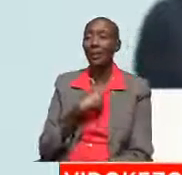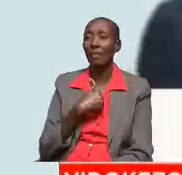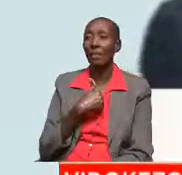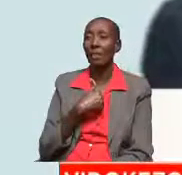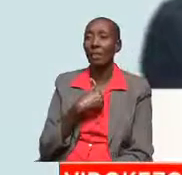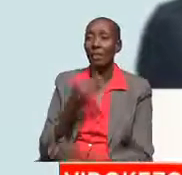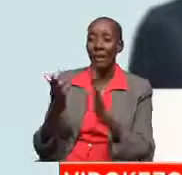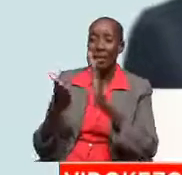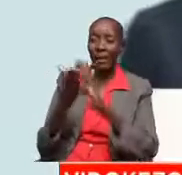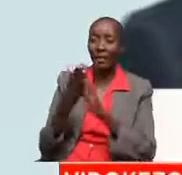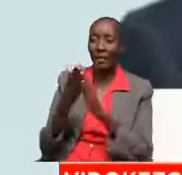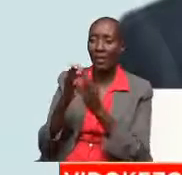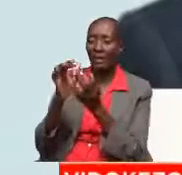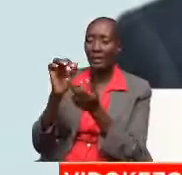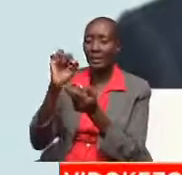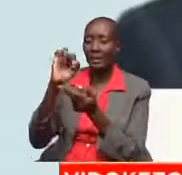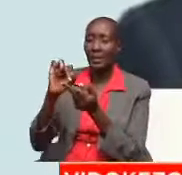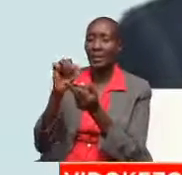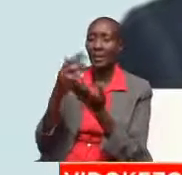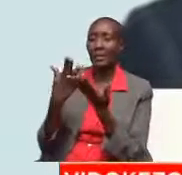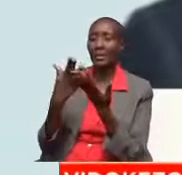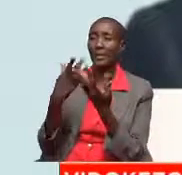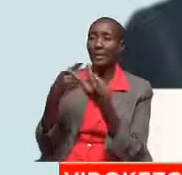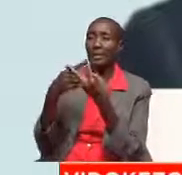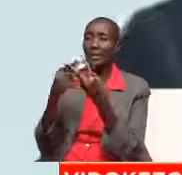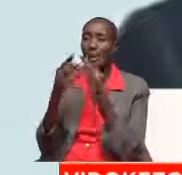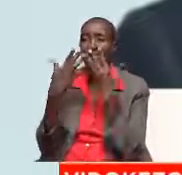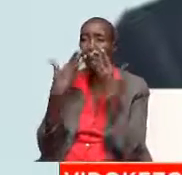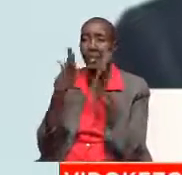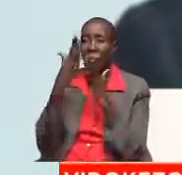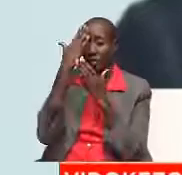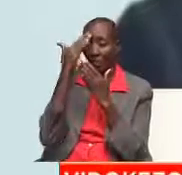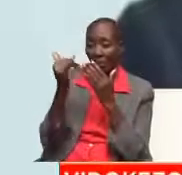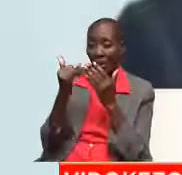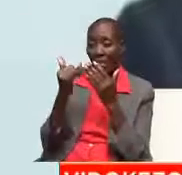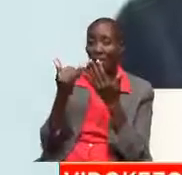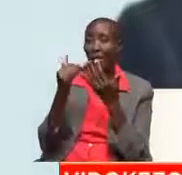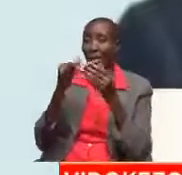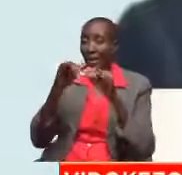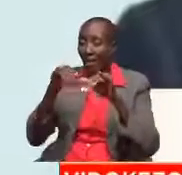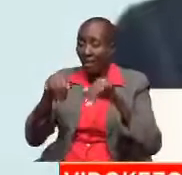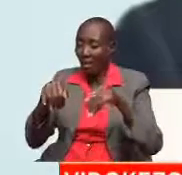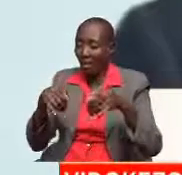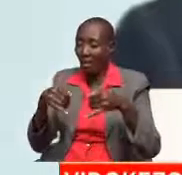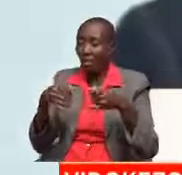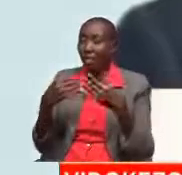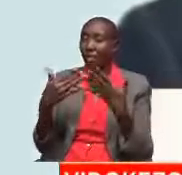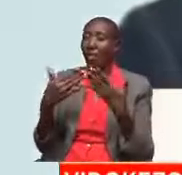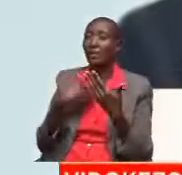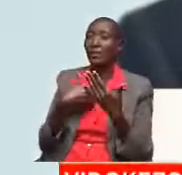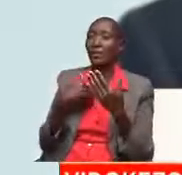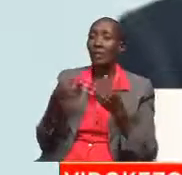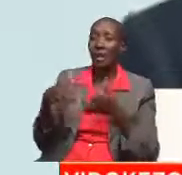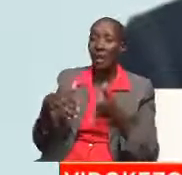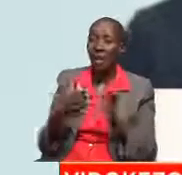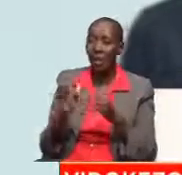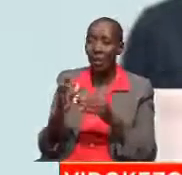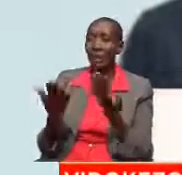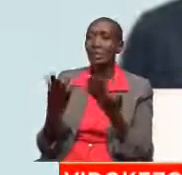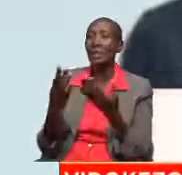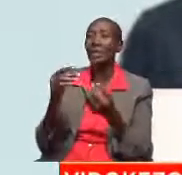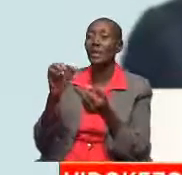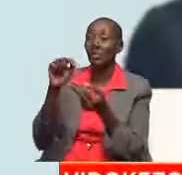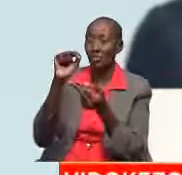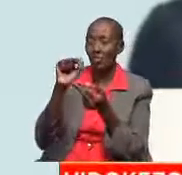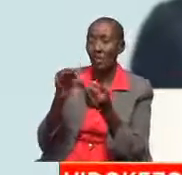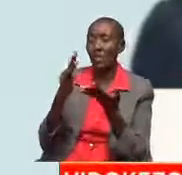testing in our facilities because we have got new reagents that can allow us to automatically test and